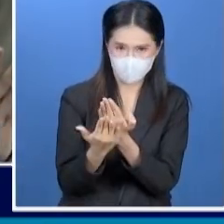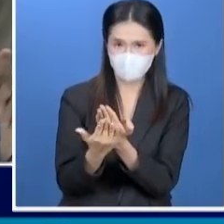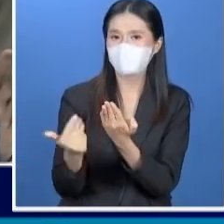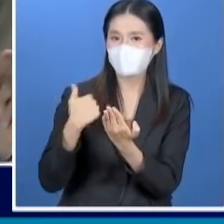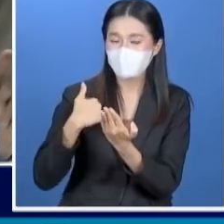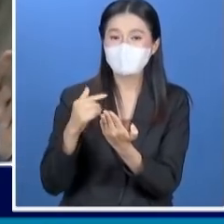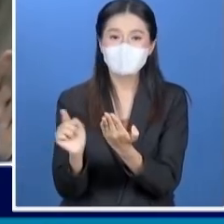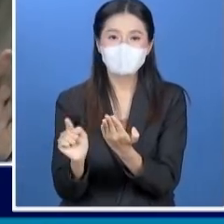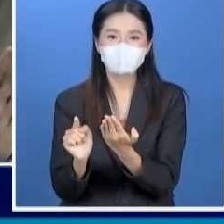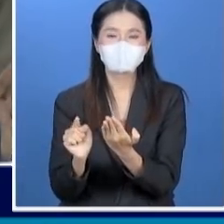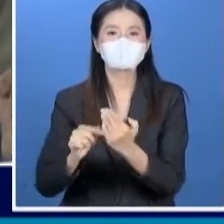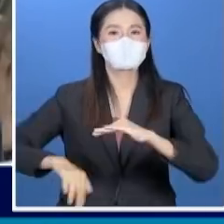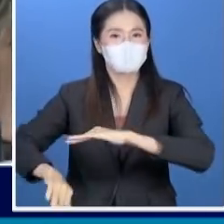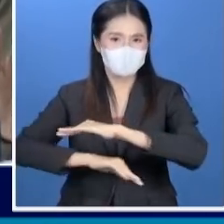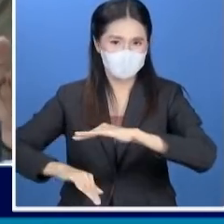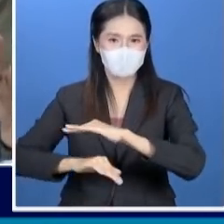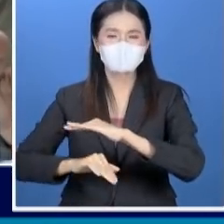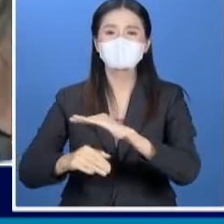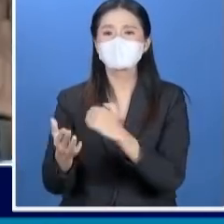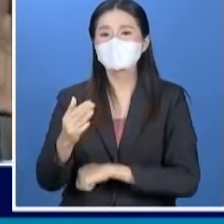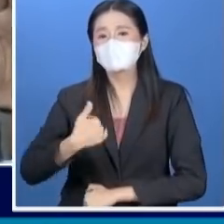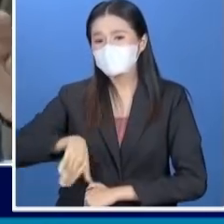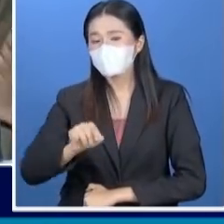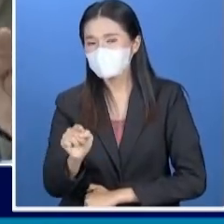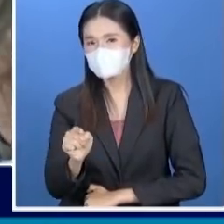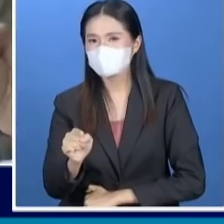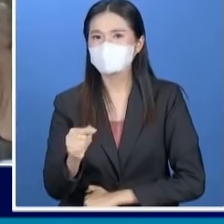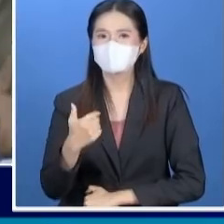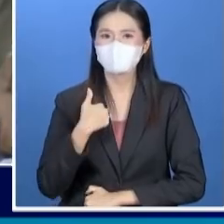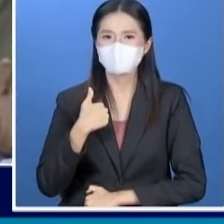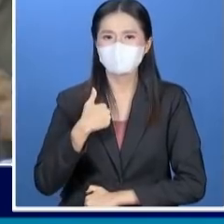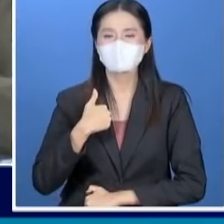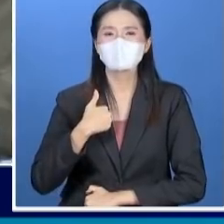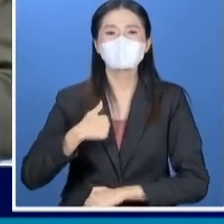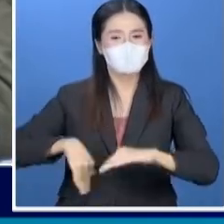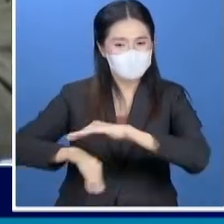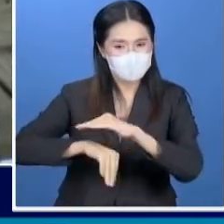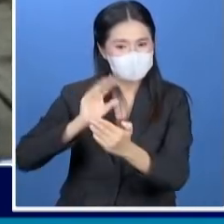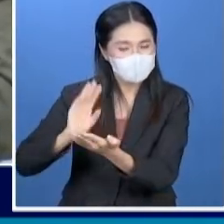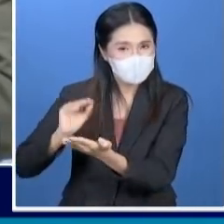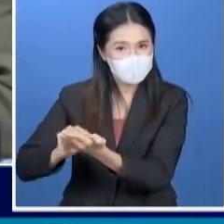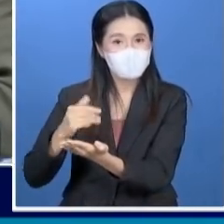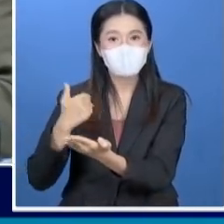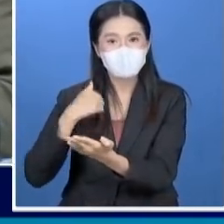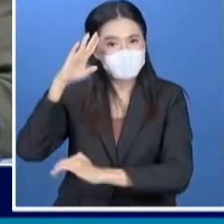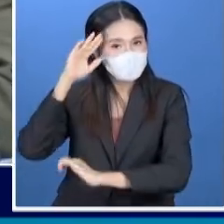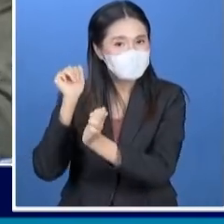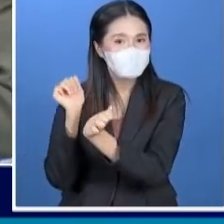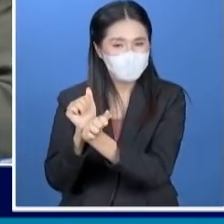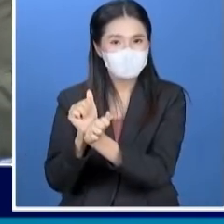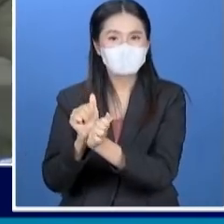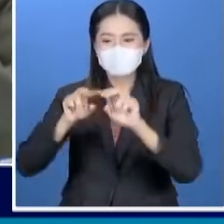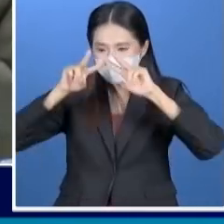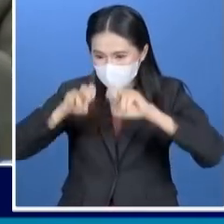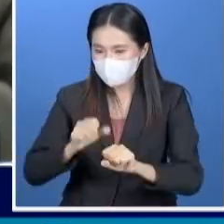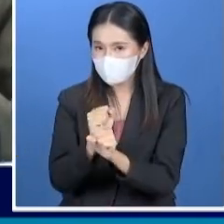ล้วก็รวมกับพยานหลักฐานทั้งหมดที่รวบรวมใช้ในการพิจารณาประกอบบวกกับคณะพนักงานสอบสวนกับสื